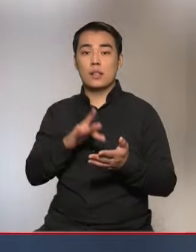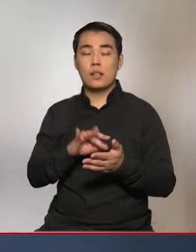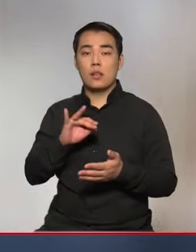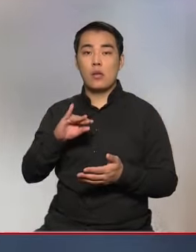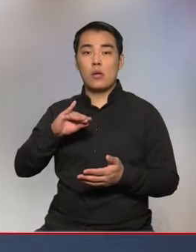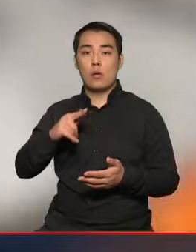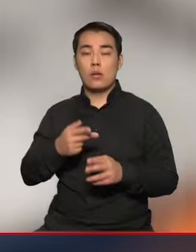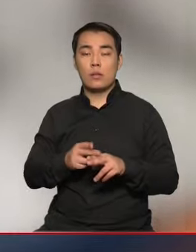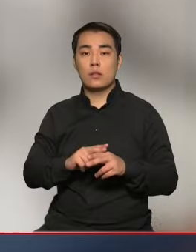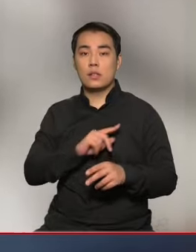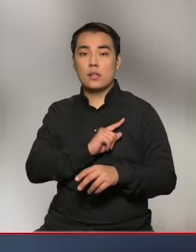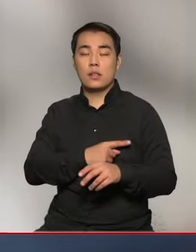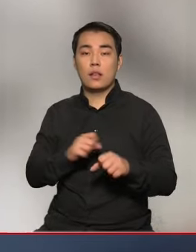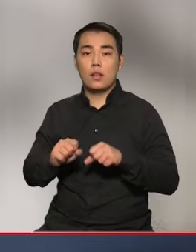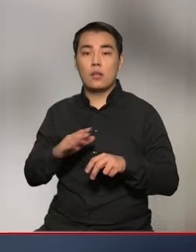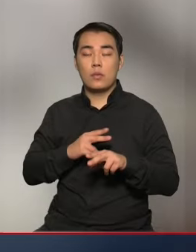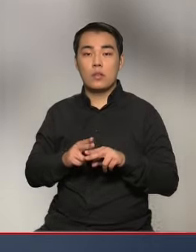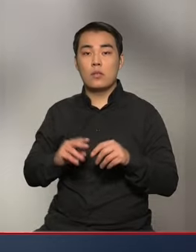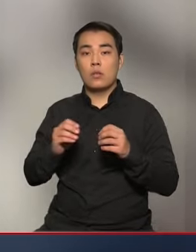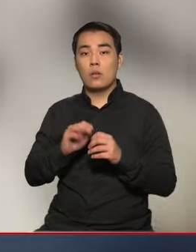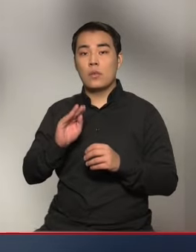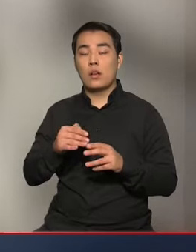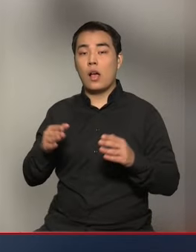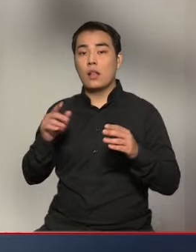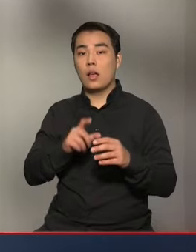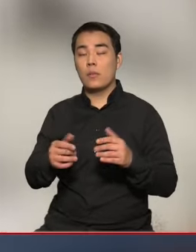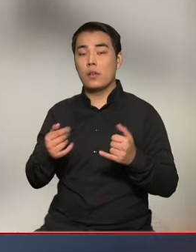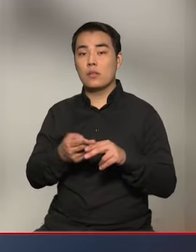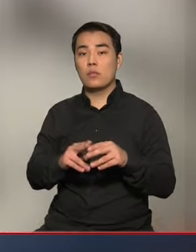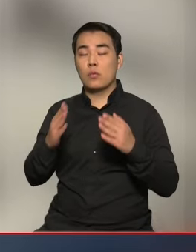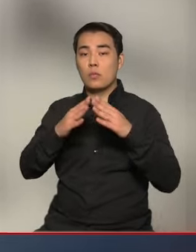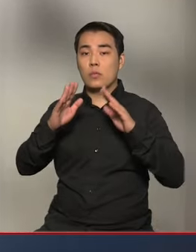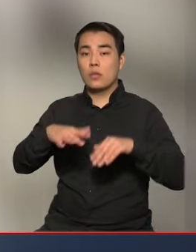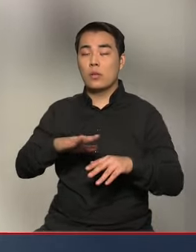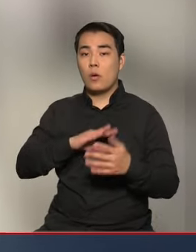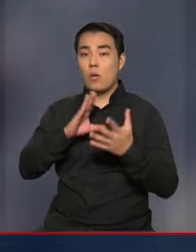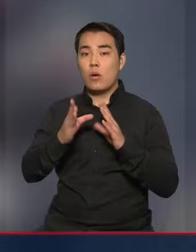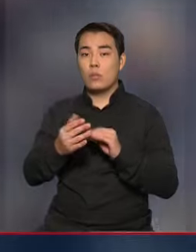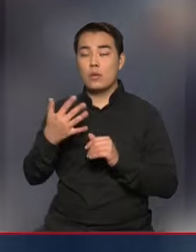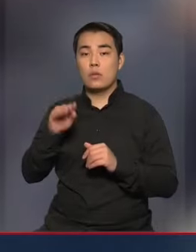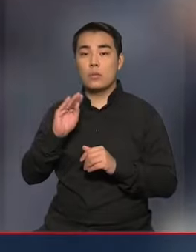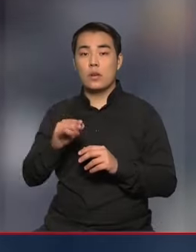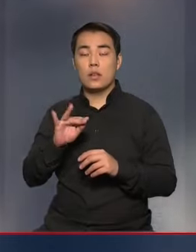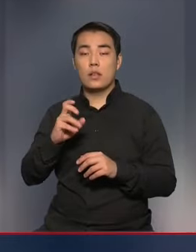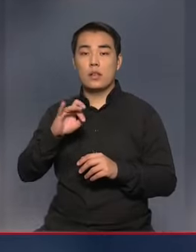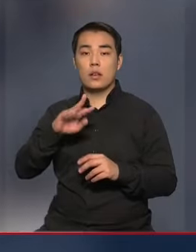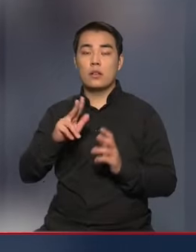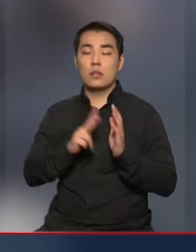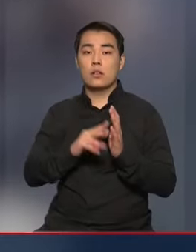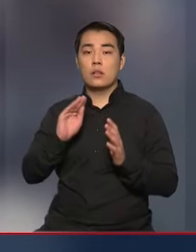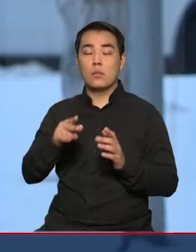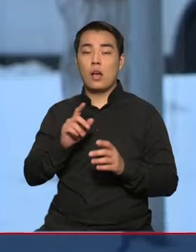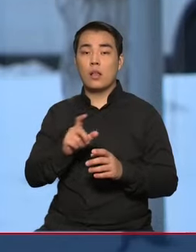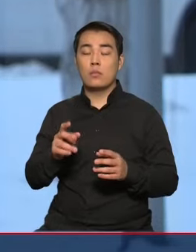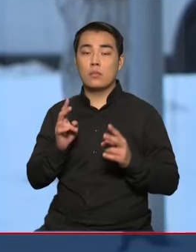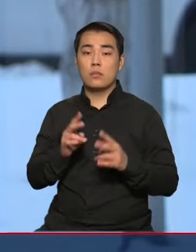шығысы қатты тербелді. 10 мыңдаған адам үйінді астында қалды. Түркияда 50.500 жан, Сирияда шамамен 8.5 мың адам қайтыс